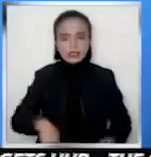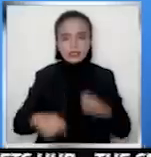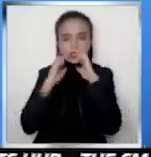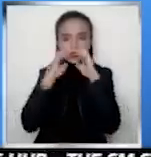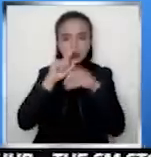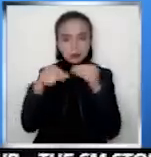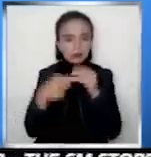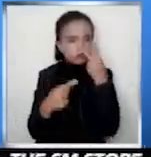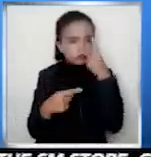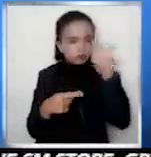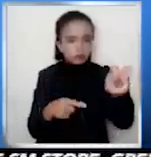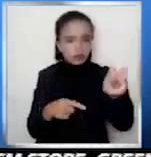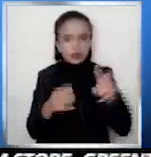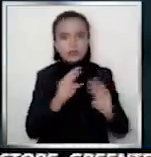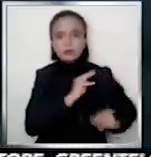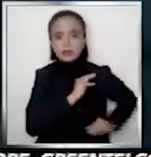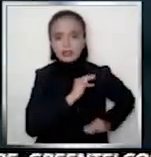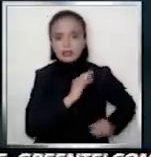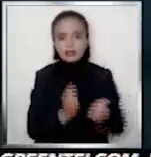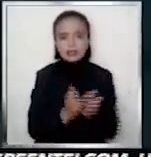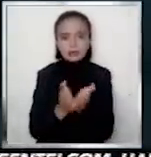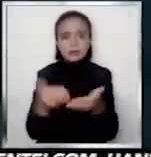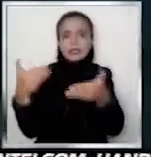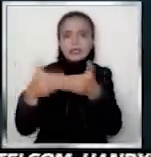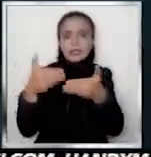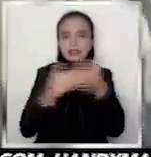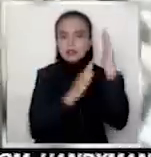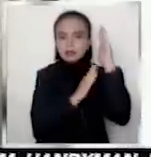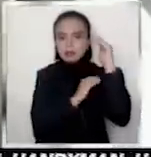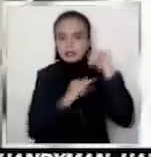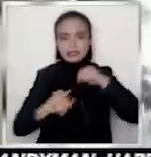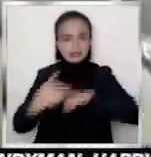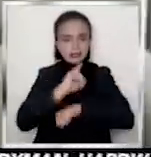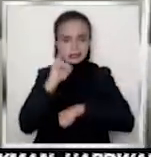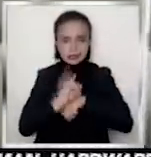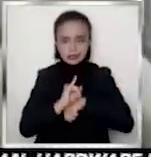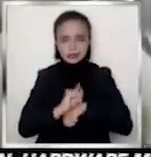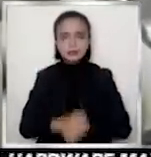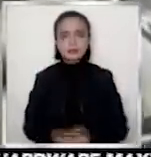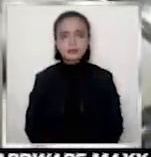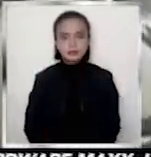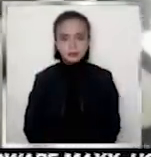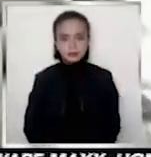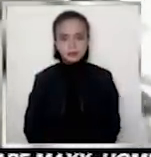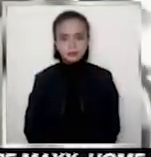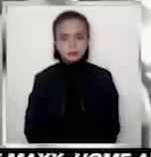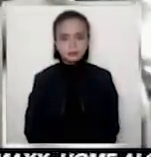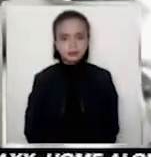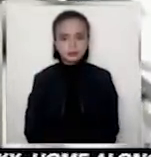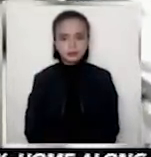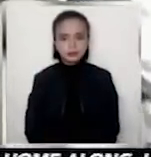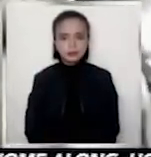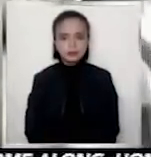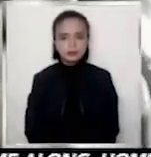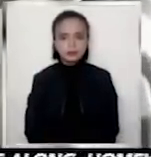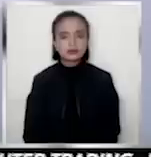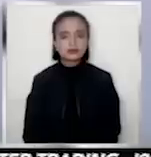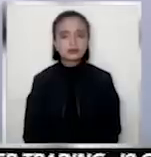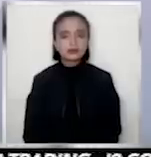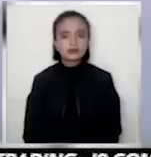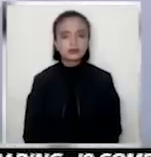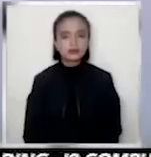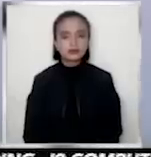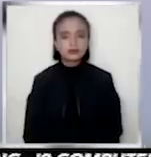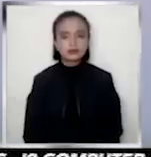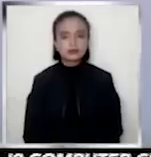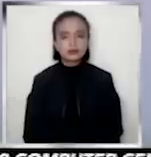ship malapit sa Pag-asa Island. Para sa GMA Integrated News, Chino Gaston Nakatutok, 24 oras.